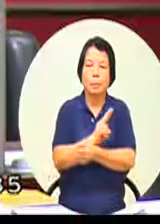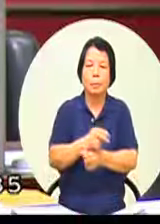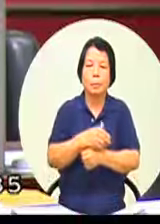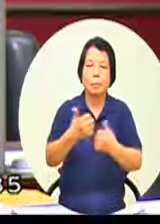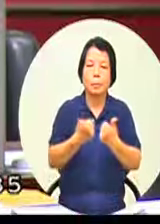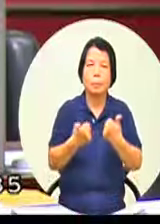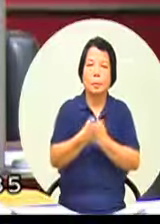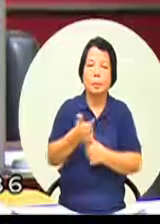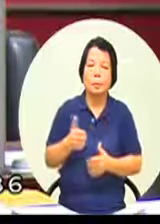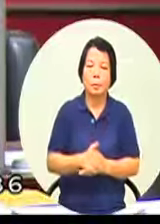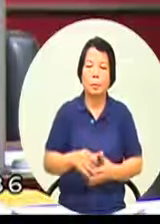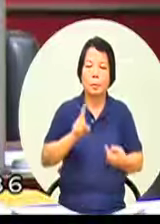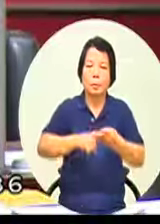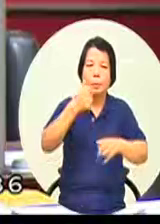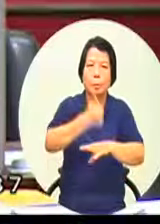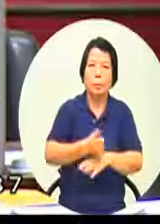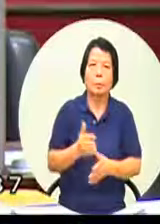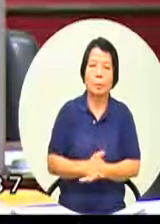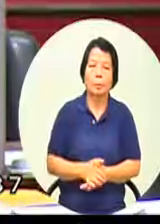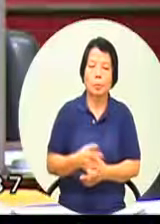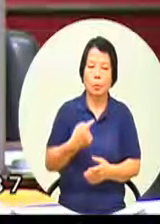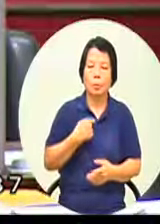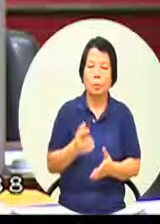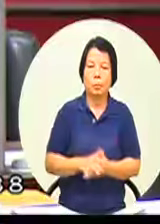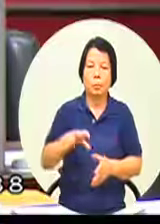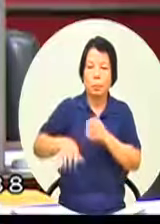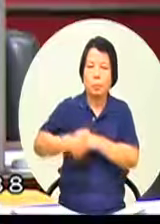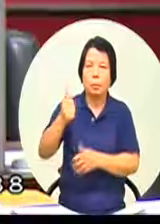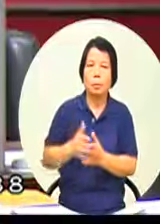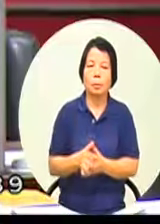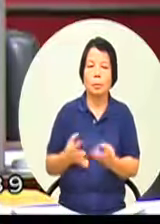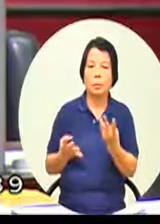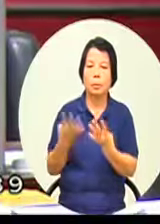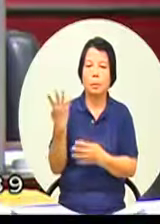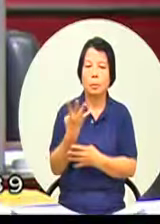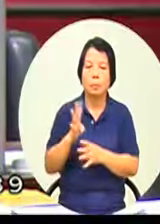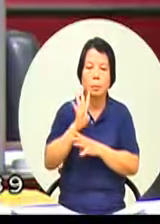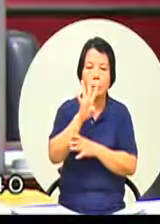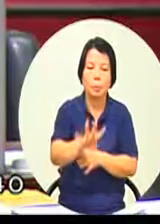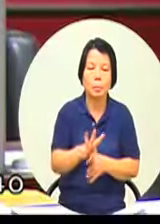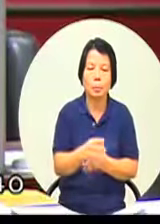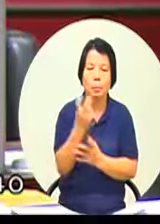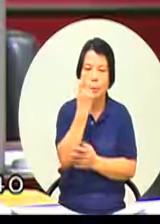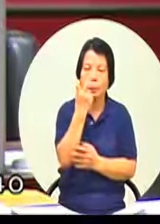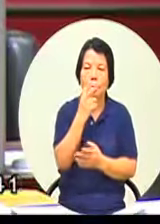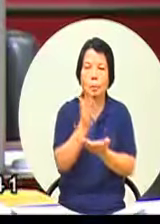我主席跟我们三个，包括局长，我们四个人一